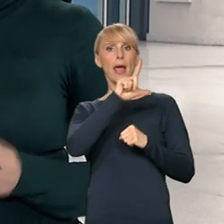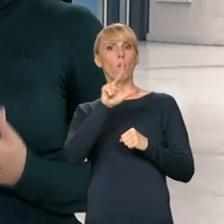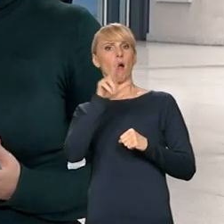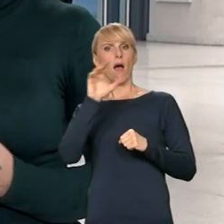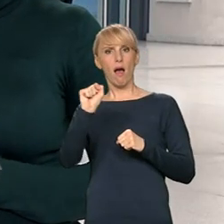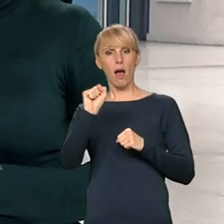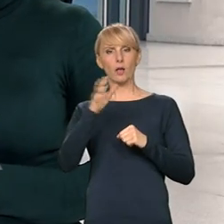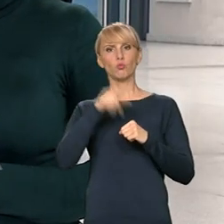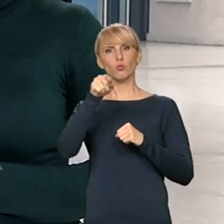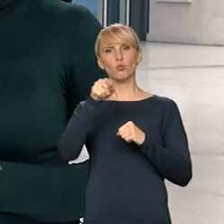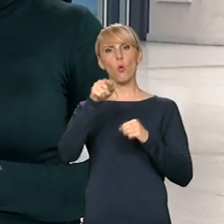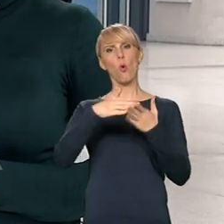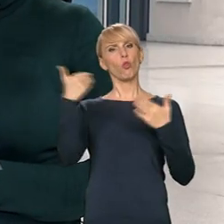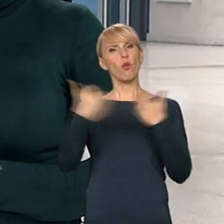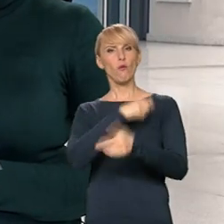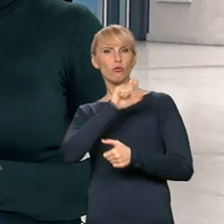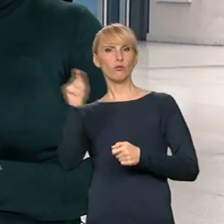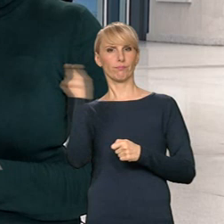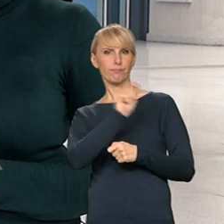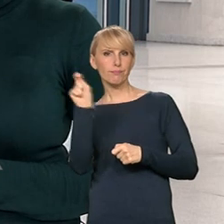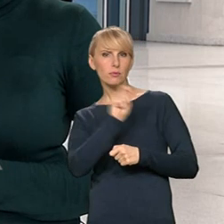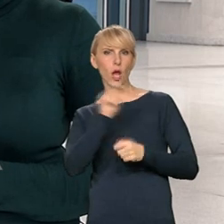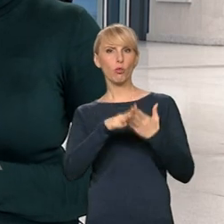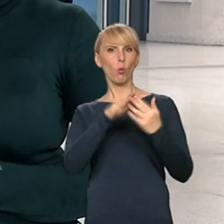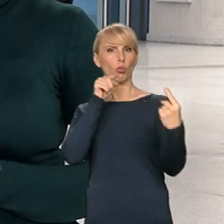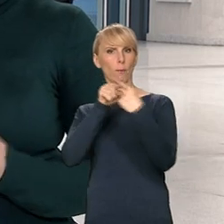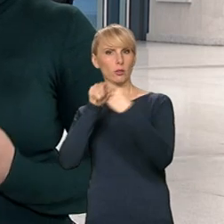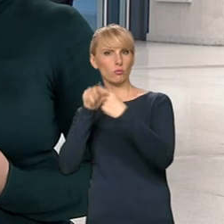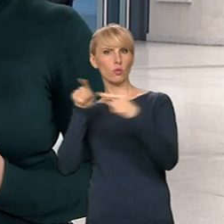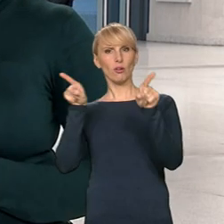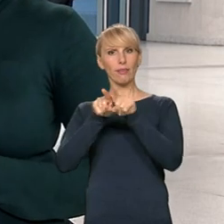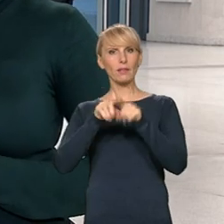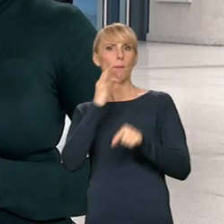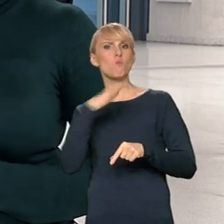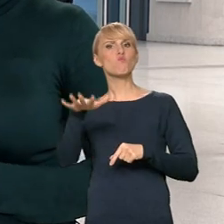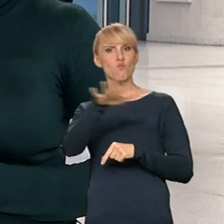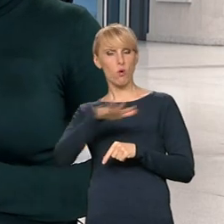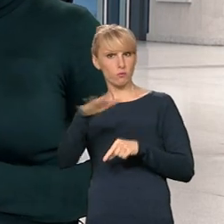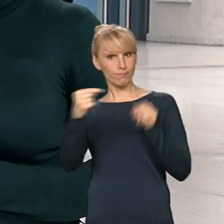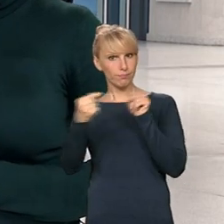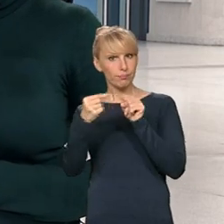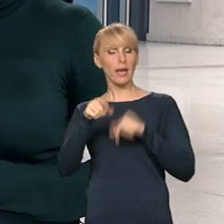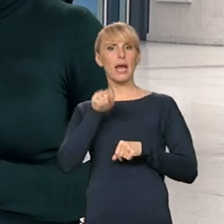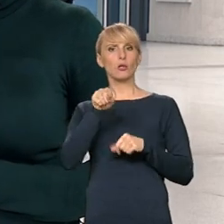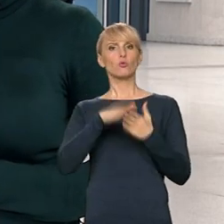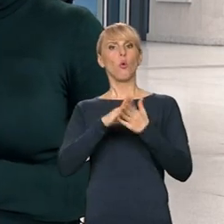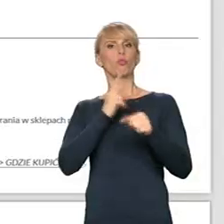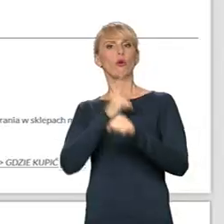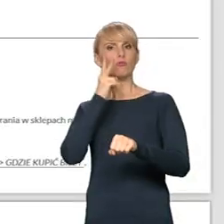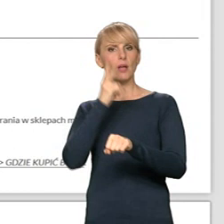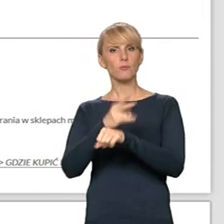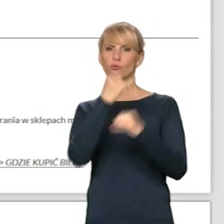Aglomeracyjna to nowoczesny przewoźnik, który dostosowuje się do oczekiwań pasażerów, również tych w młodszym wieku. Dlatego udostępniamy im wiele